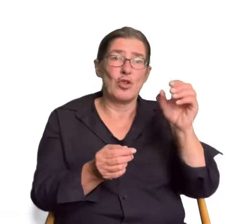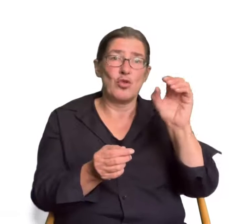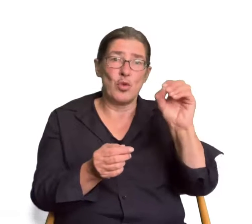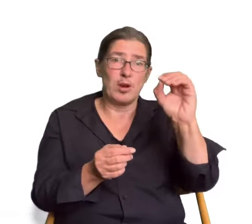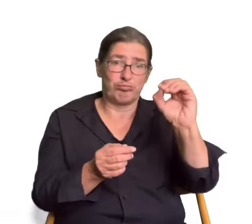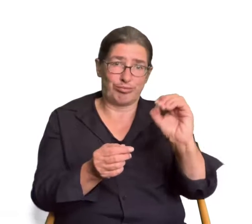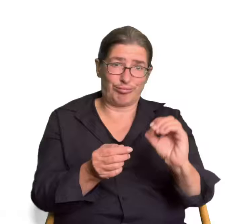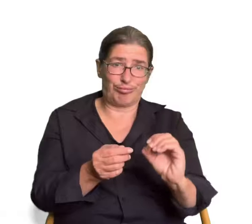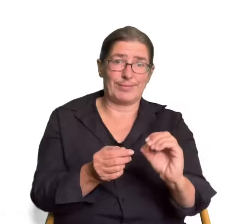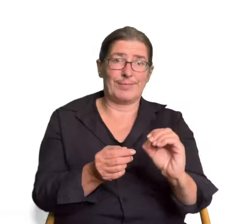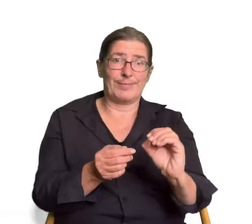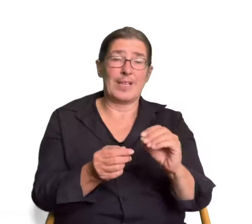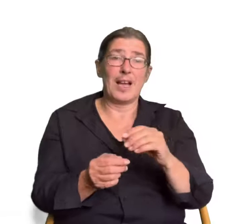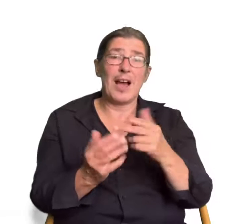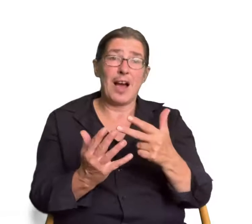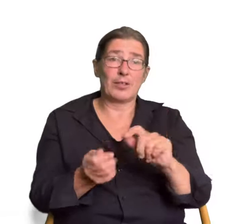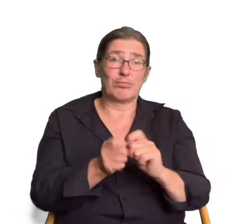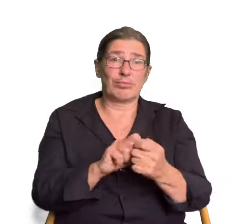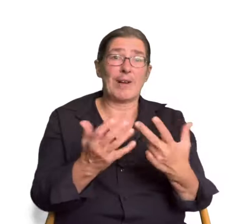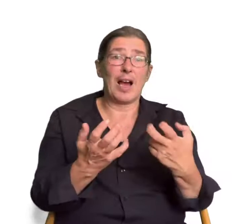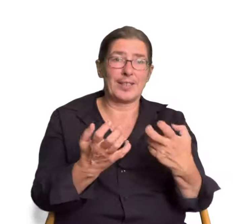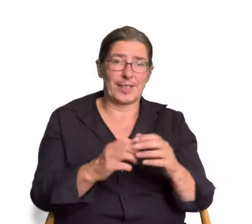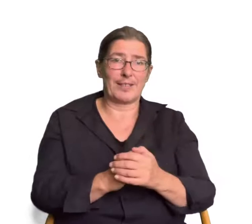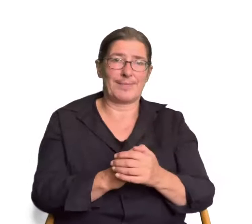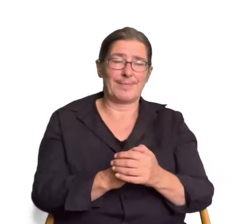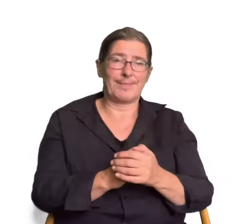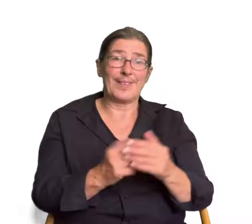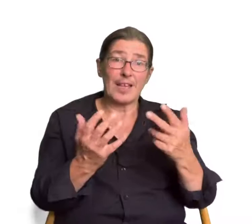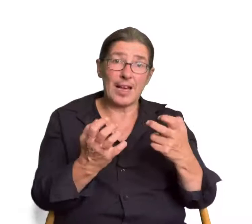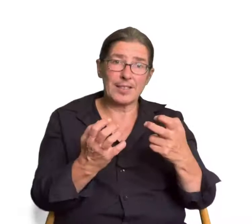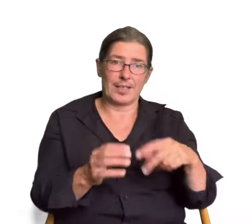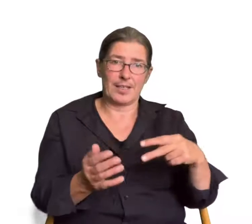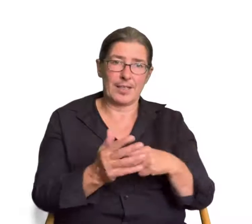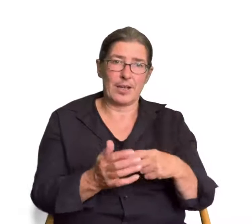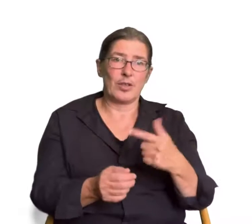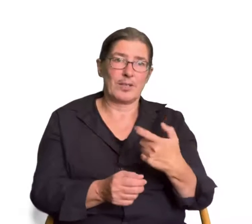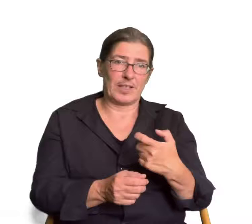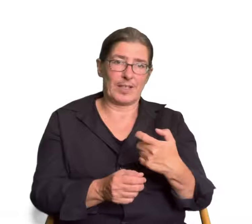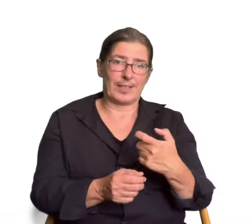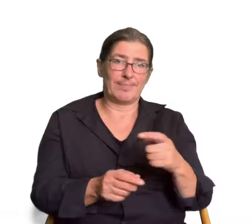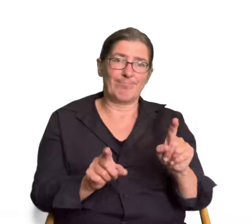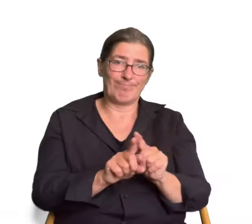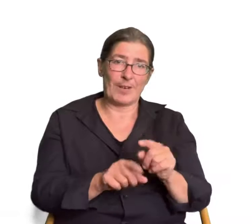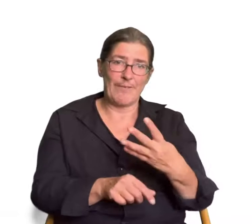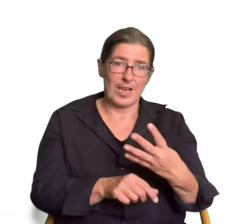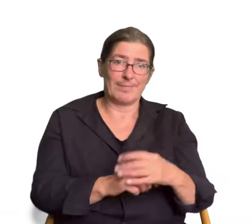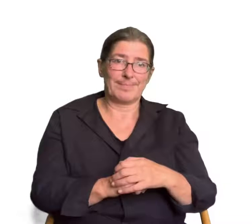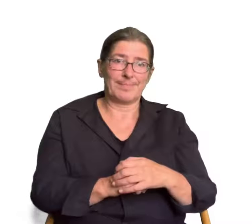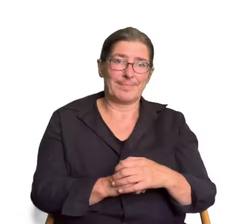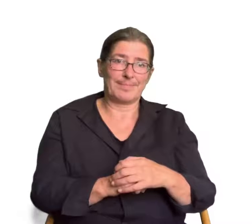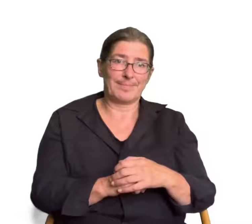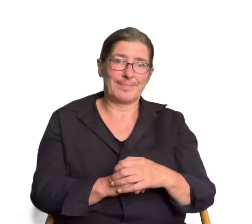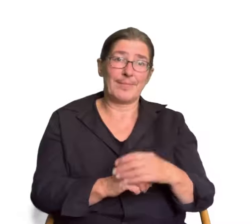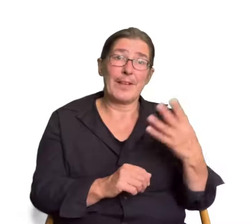und hole mir eine 0 runter. Und aus der 8 werden 80. Und 80 geteilt durch 20 sind